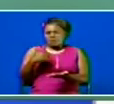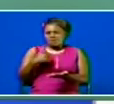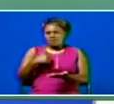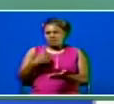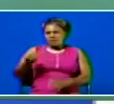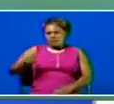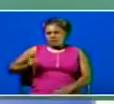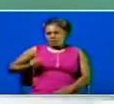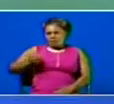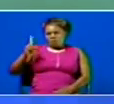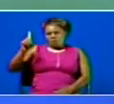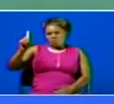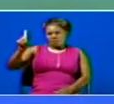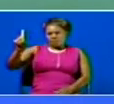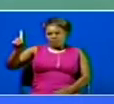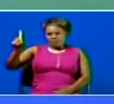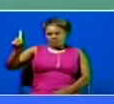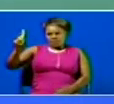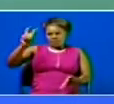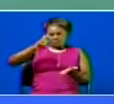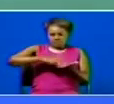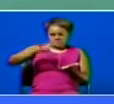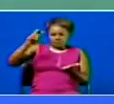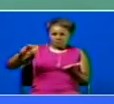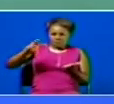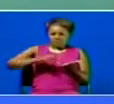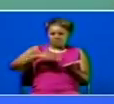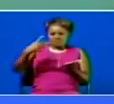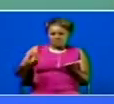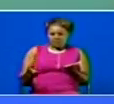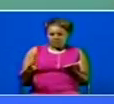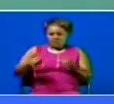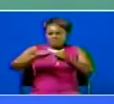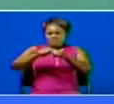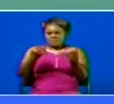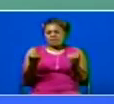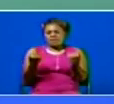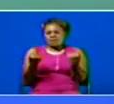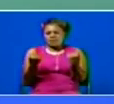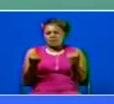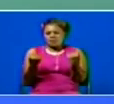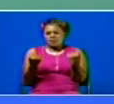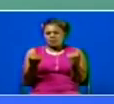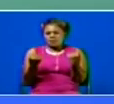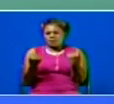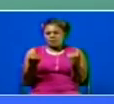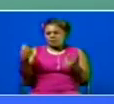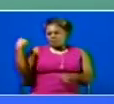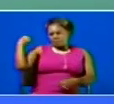one lady who jumped and she fell down. She broke a